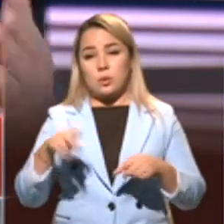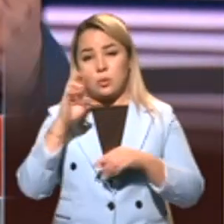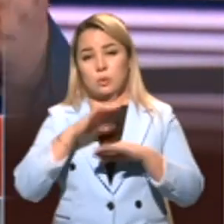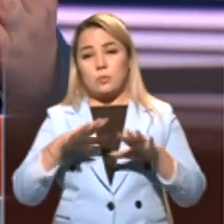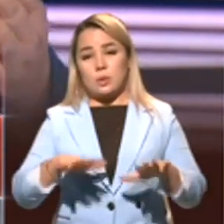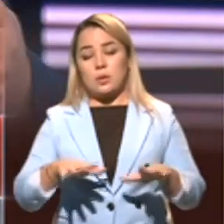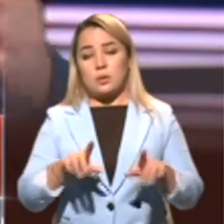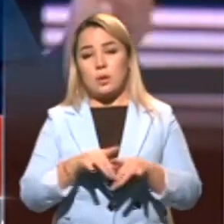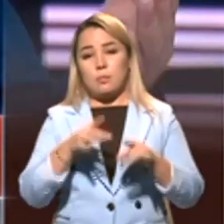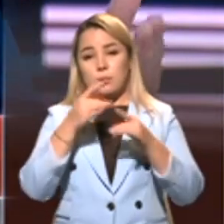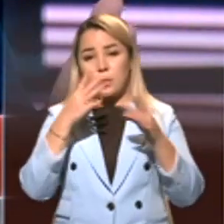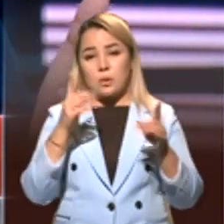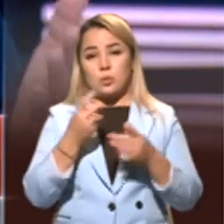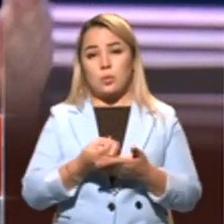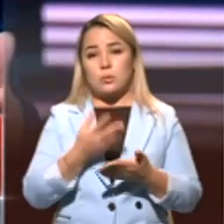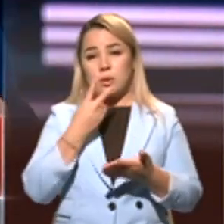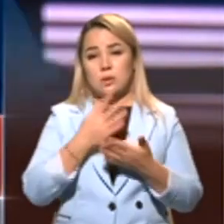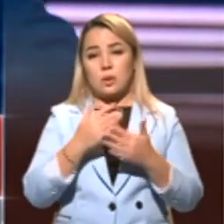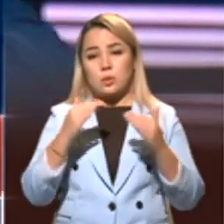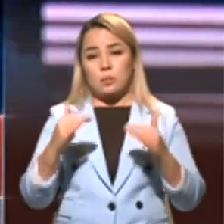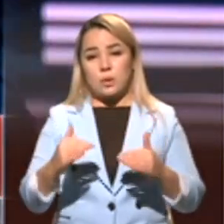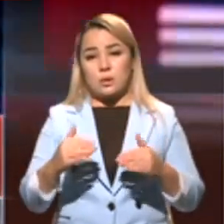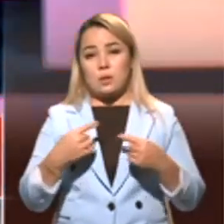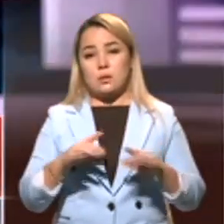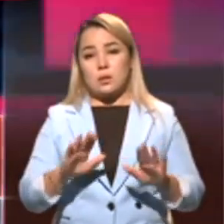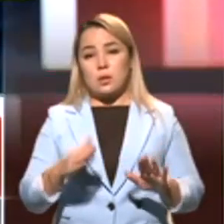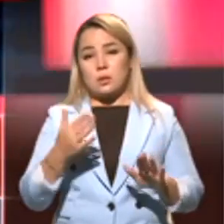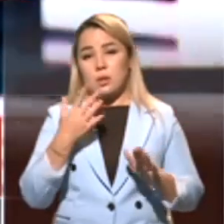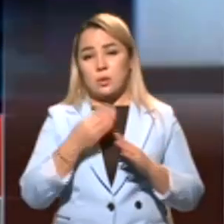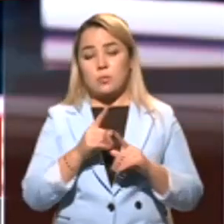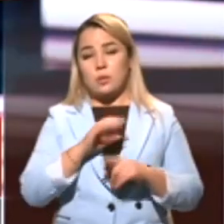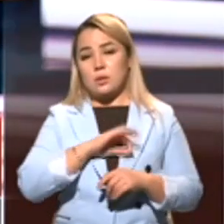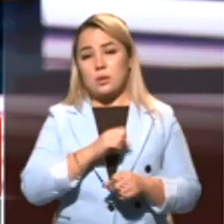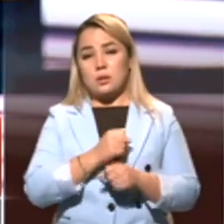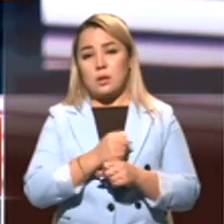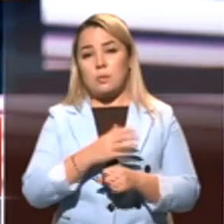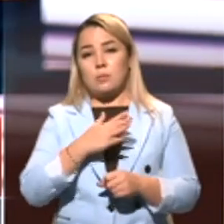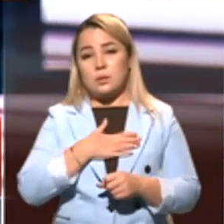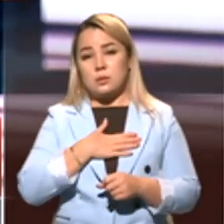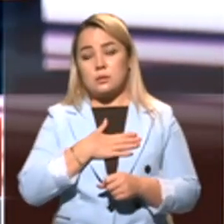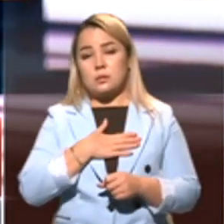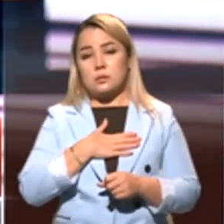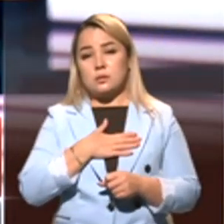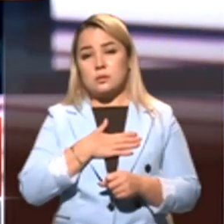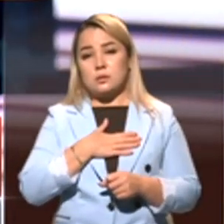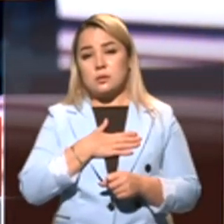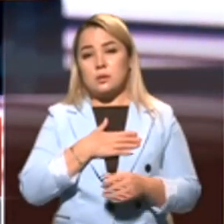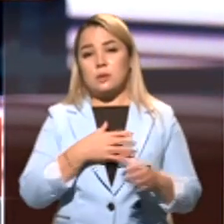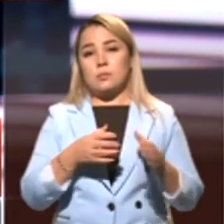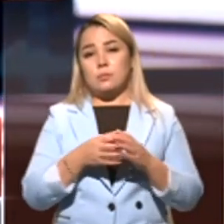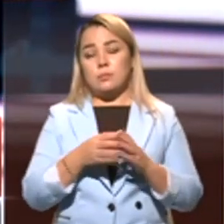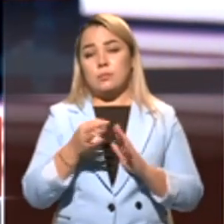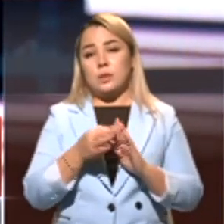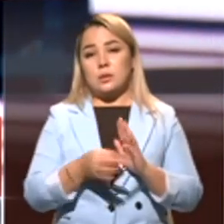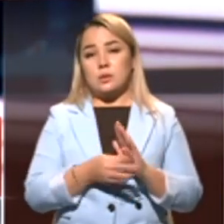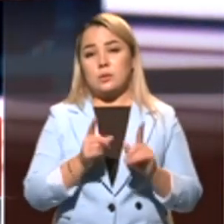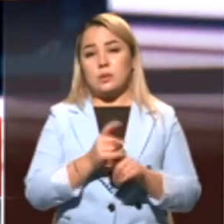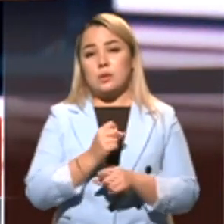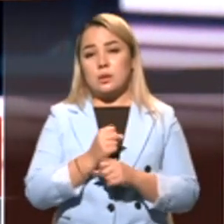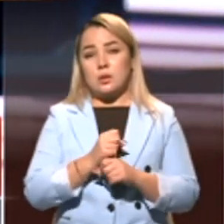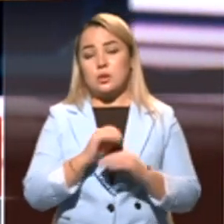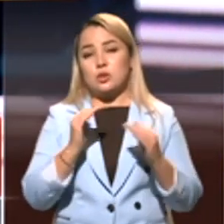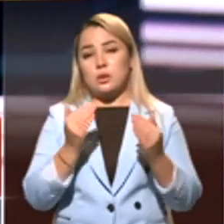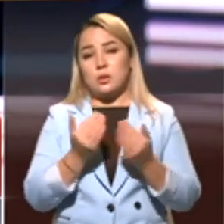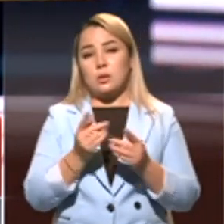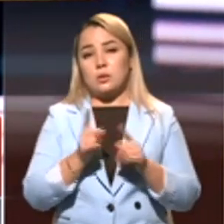мысалға мәдениетті, басқа да құндылықтарды төмендетіп, тек қана мынаны ғана ұстан деп, иә, біздің зайырлық принциптерімізге қарсы адам құқықтарын